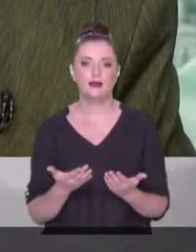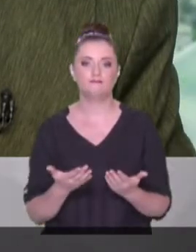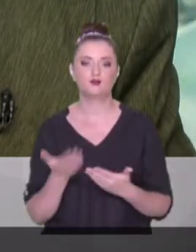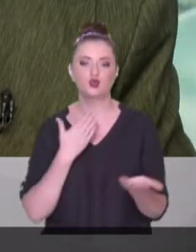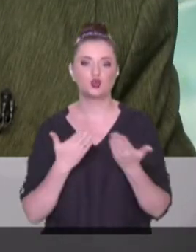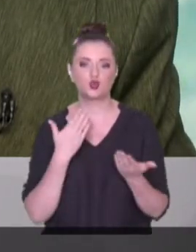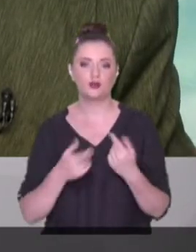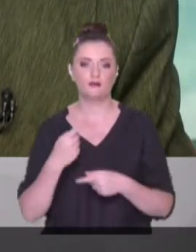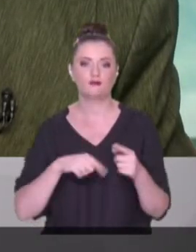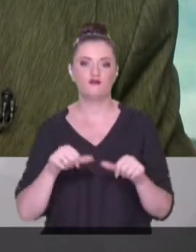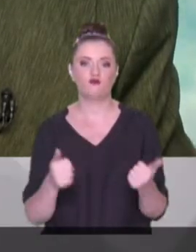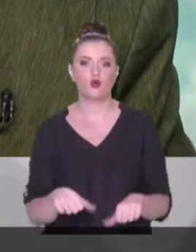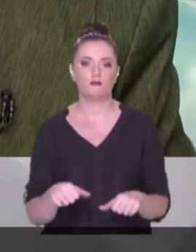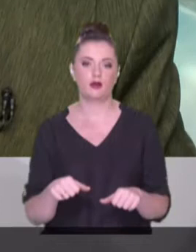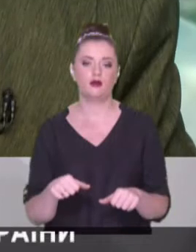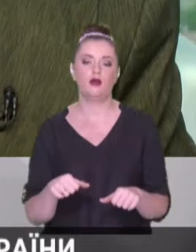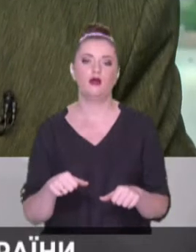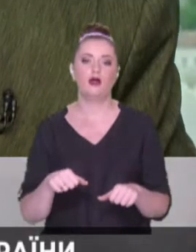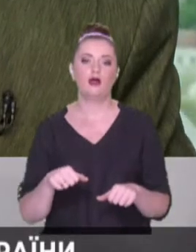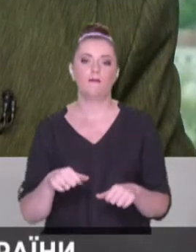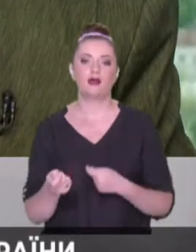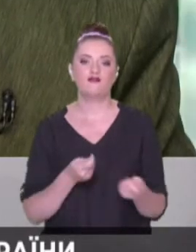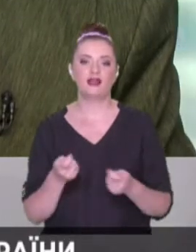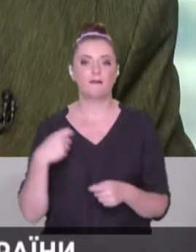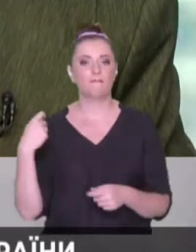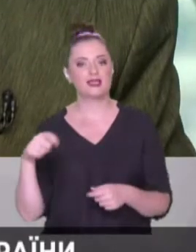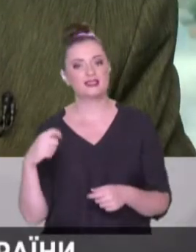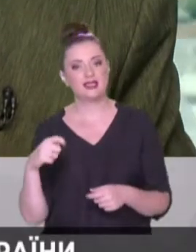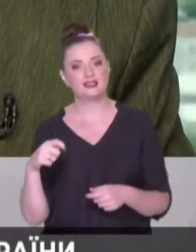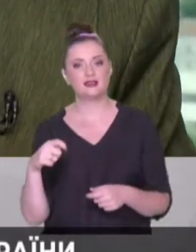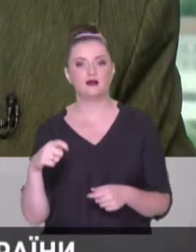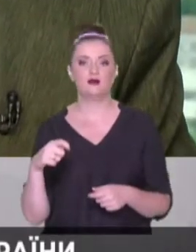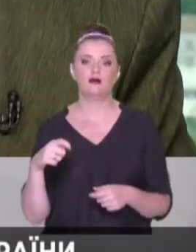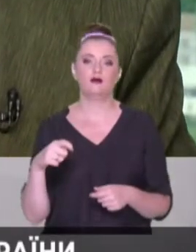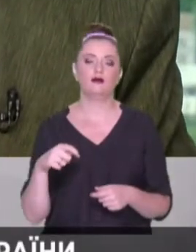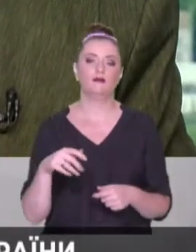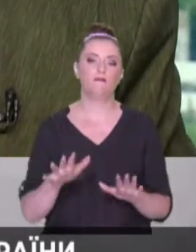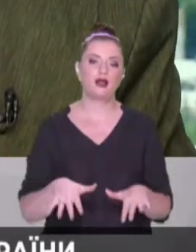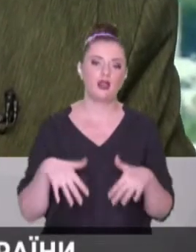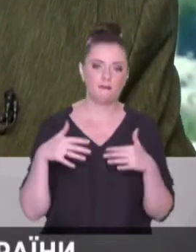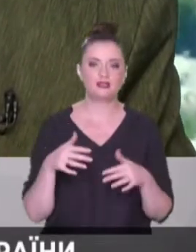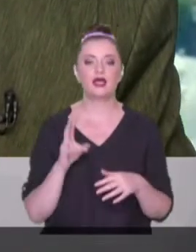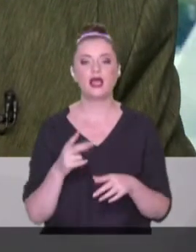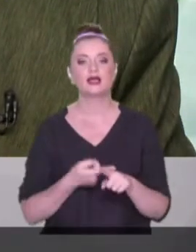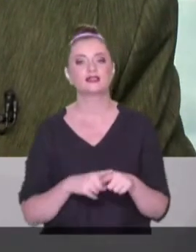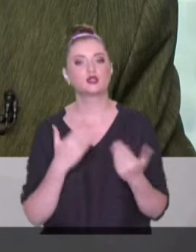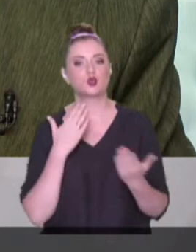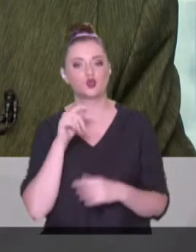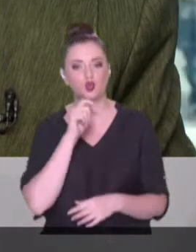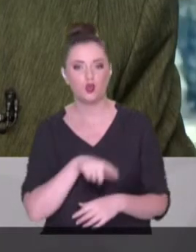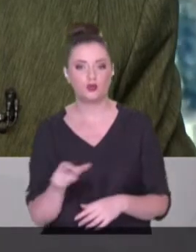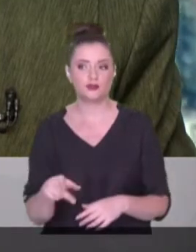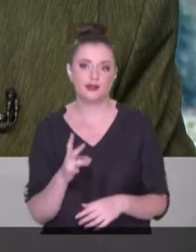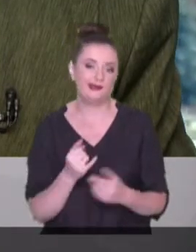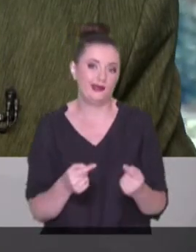повернення форми правління до президентсько-парламентського. З парламентсько-президентського і президентсько-парламентського. Як це стосується українців? Да